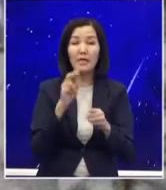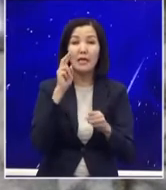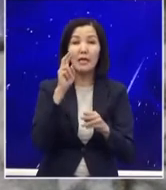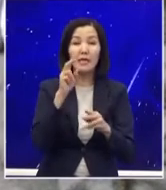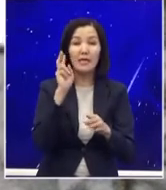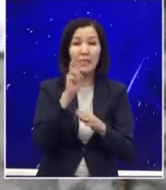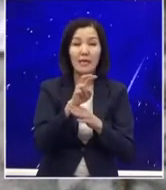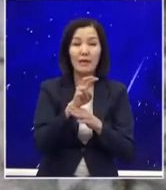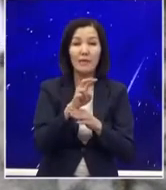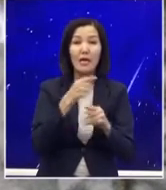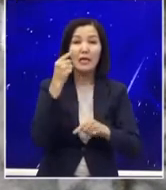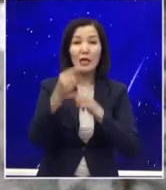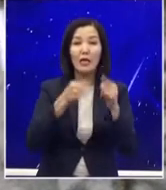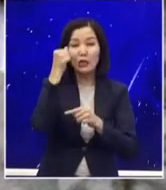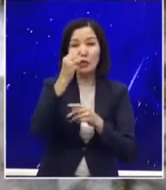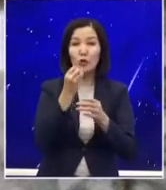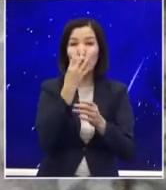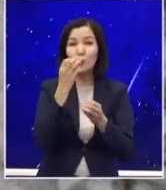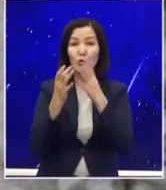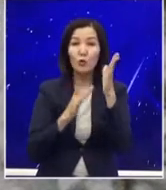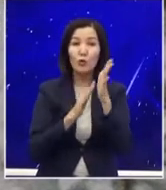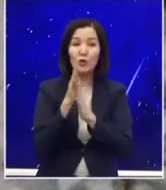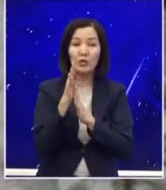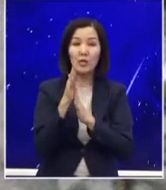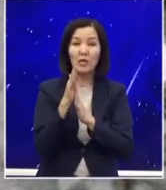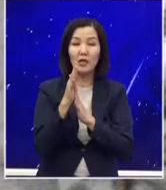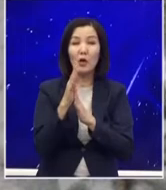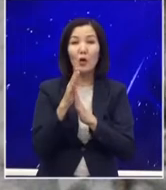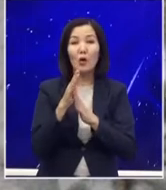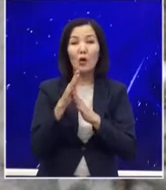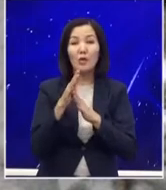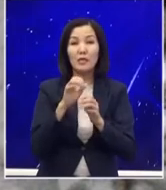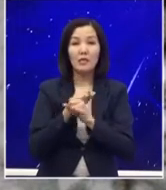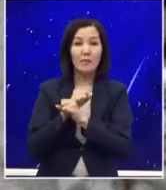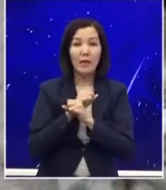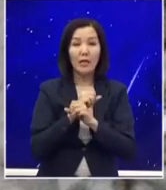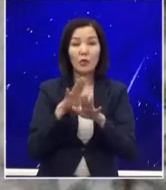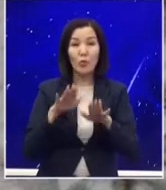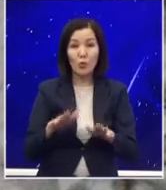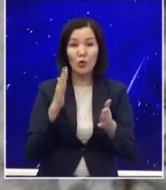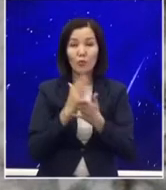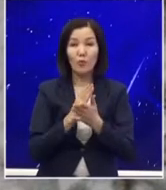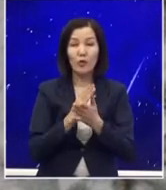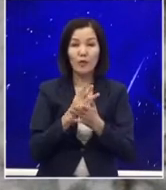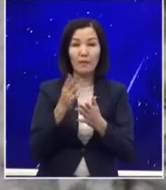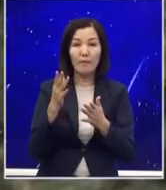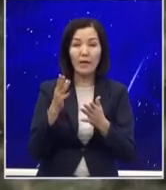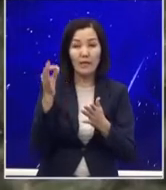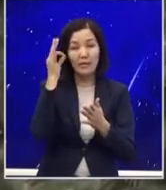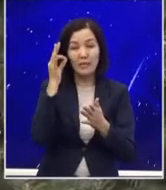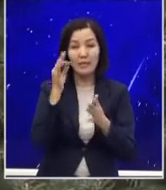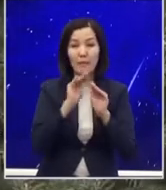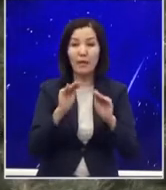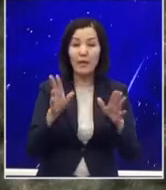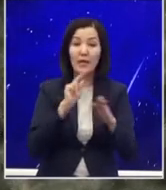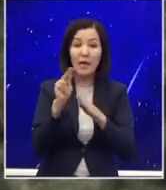гүл болады бұл жерде. Анау мына осы жерде отыратын орын болады. Бәріміз балаларымызбен келіп, осының бәрін еске алып айтып отырамыз. Алла